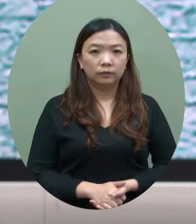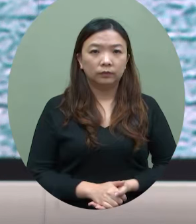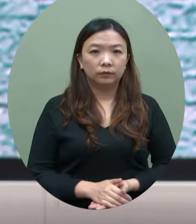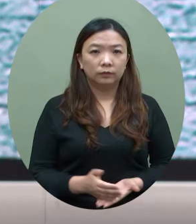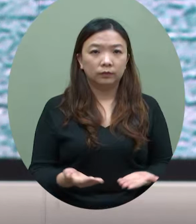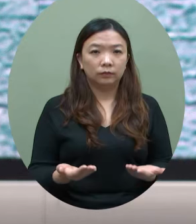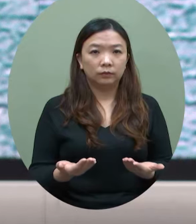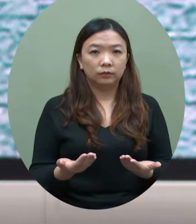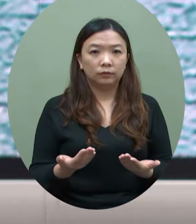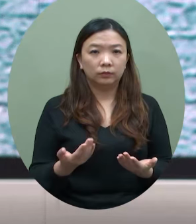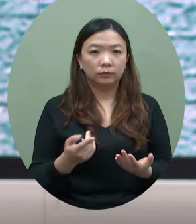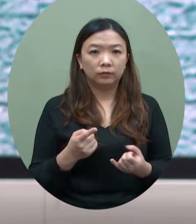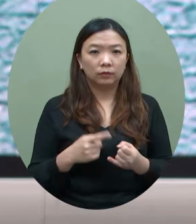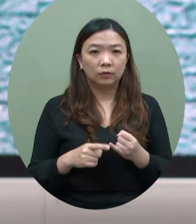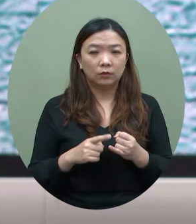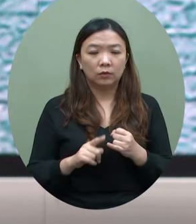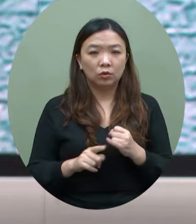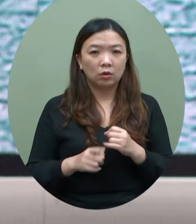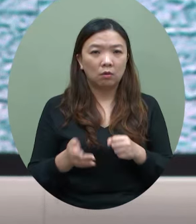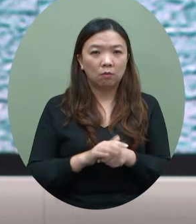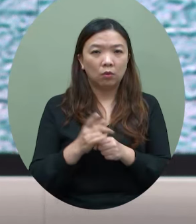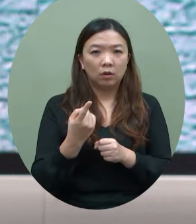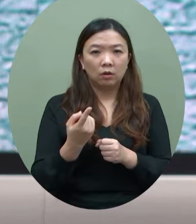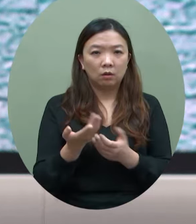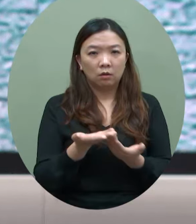最後補一條啦，左邊嗰位啊，